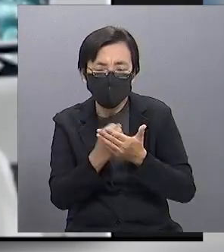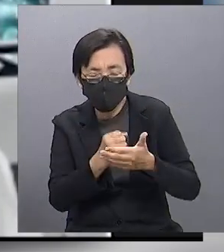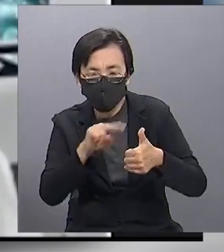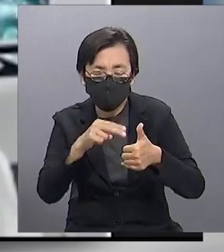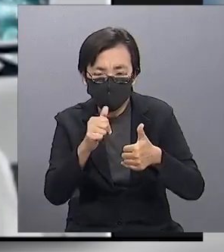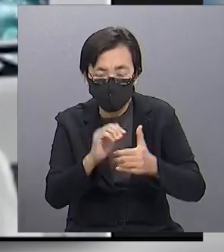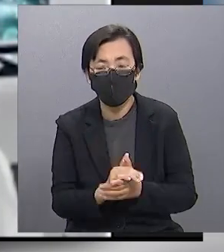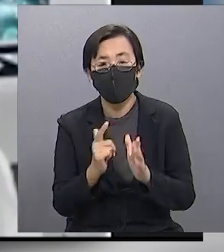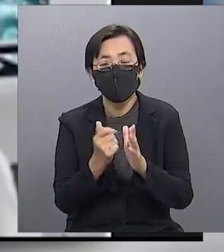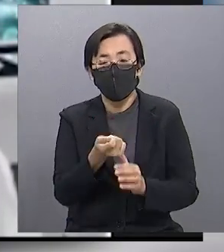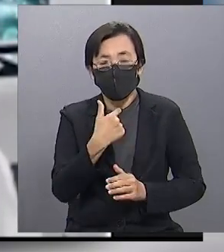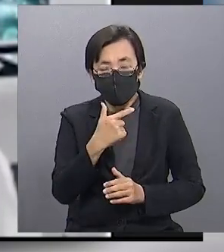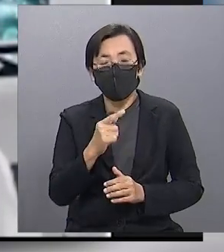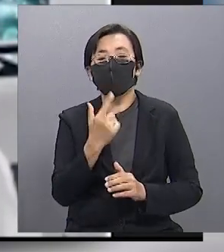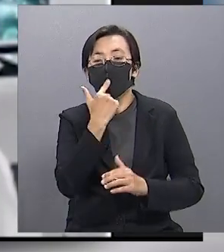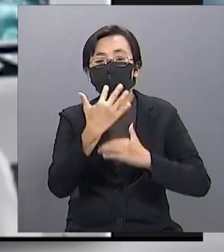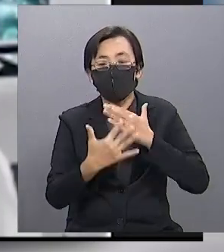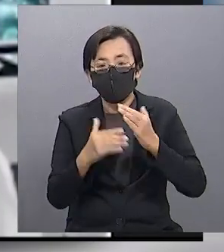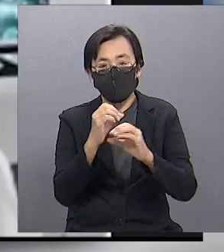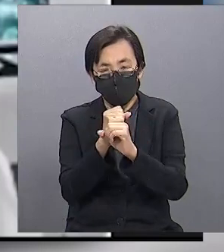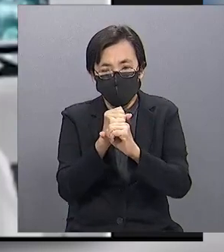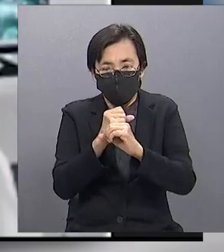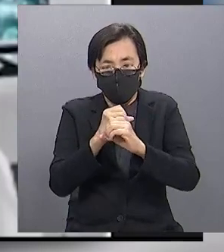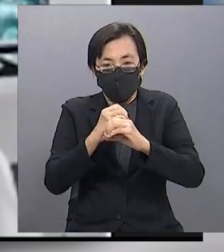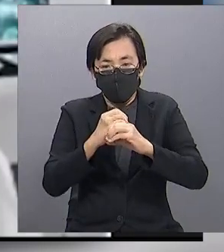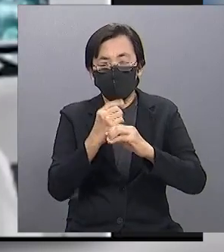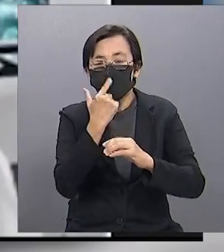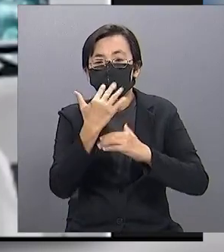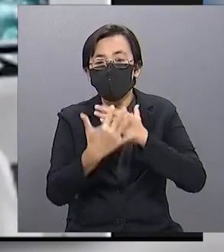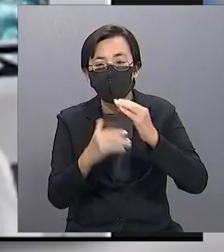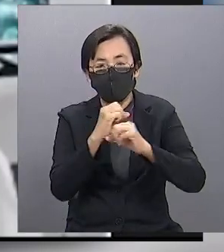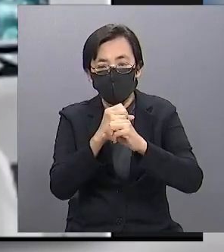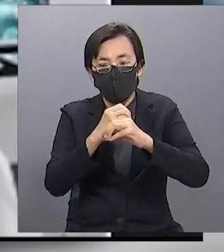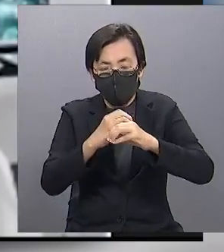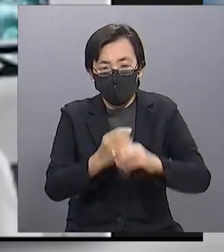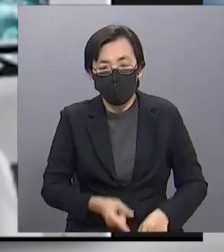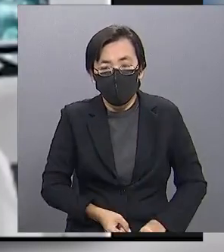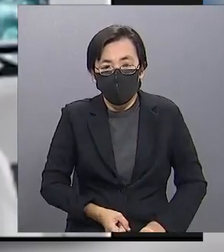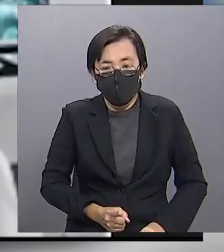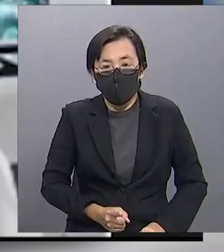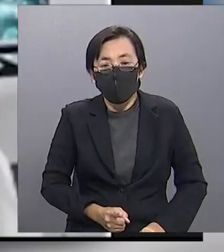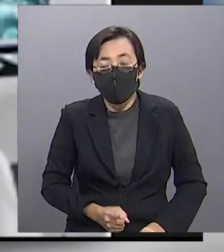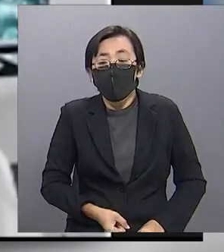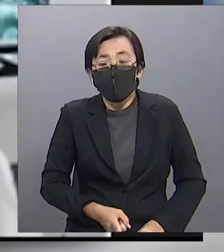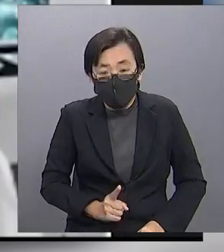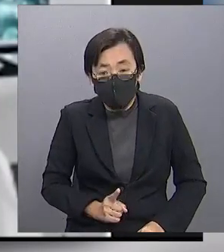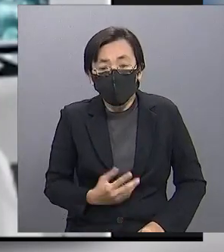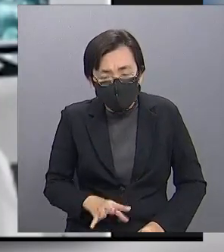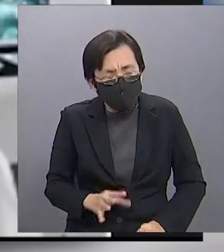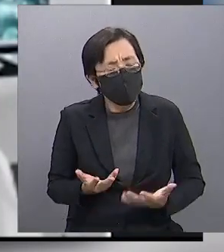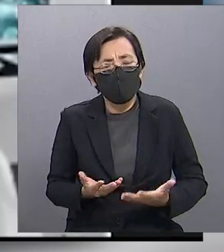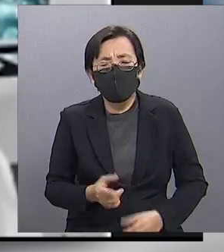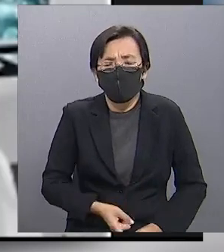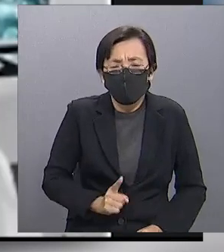ดเลือดขยายตัวพอหลอดเลือดขยายตัวองคชาตก็จะแข็งตัวปัญหาก็คือมันไม่ใช่เรื่องหย่อนสมรรถภา